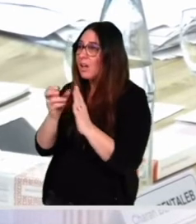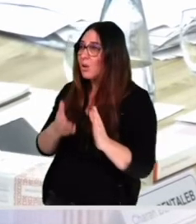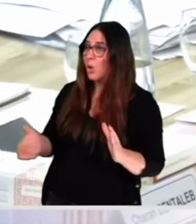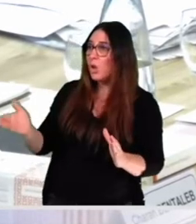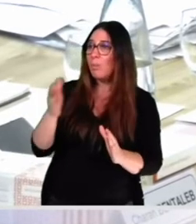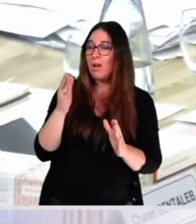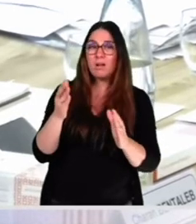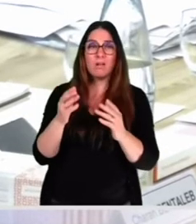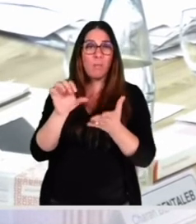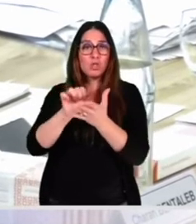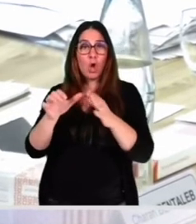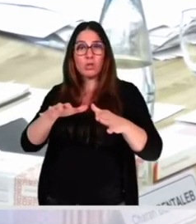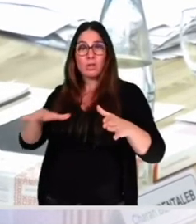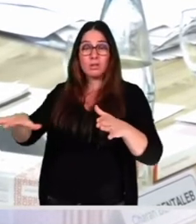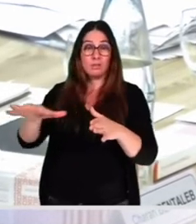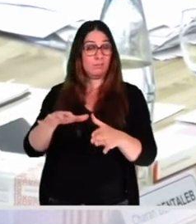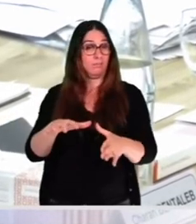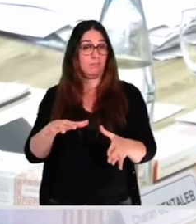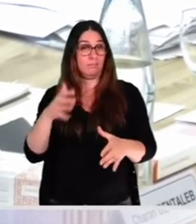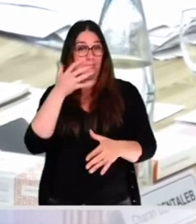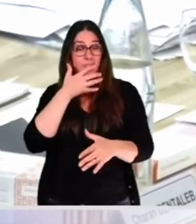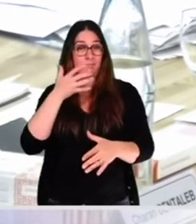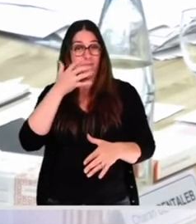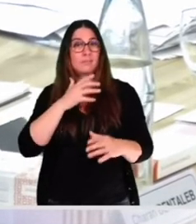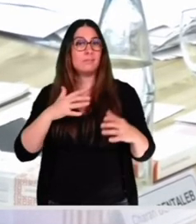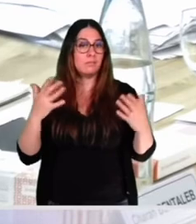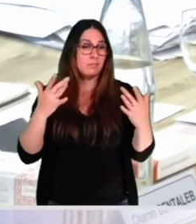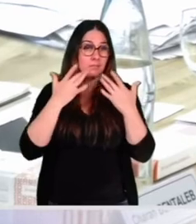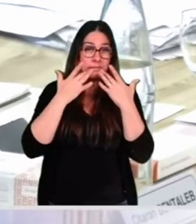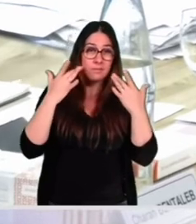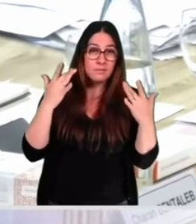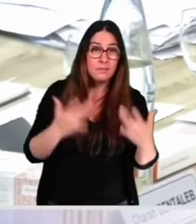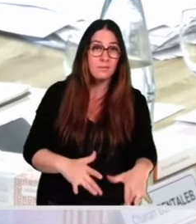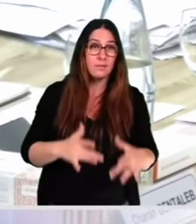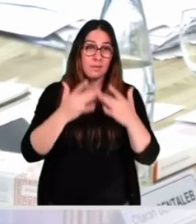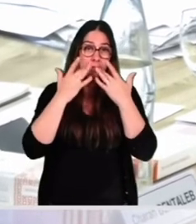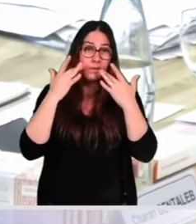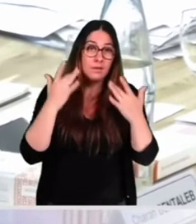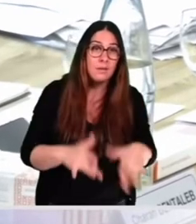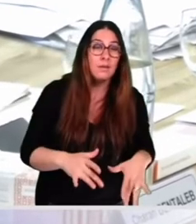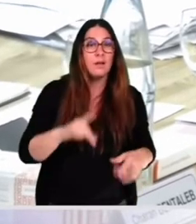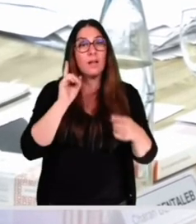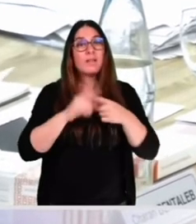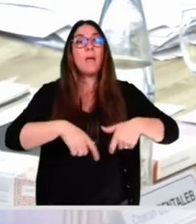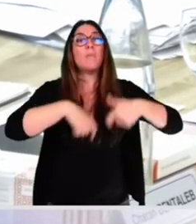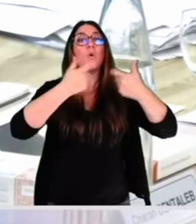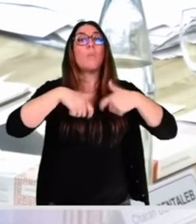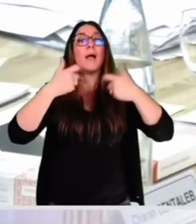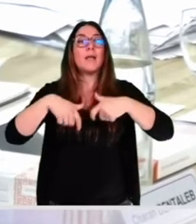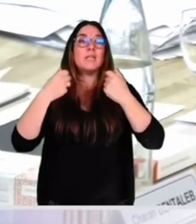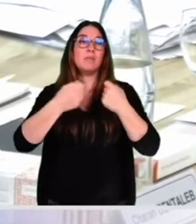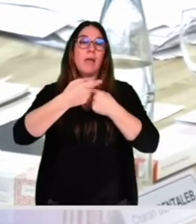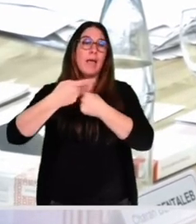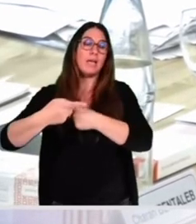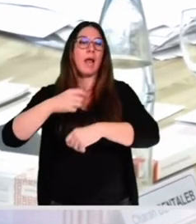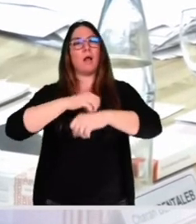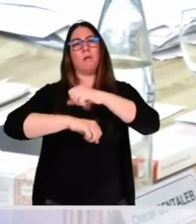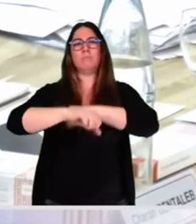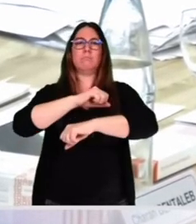l'hypercentre. Et ce qui est un peu décevant, déplorable, à chaque fois qu'on parle d'urbanisme, on parle d'opérations